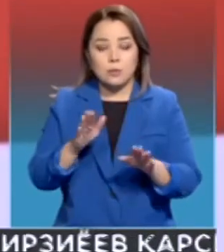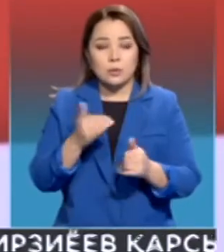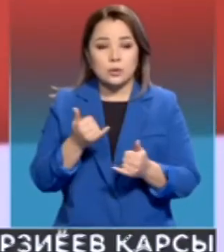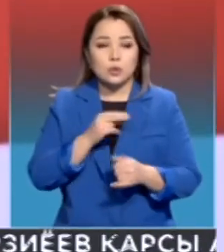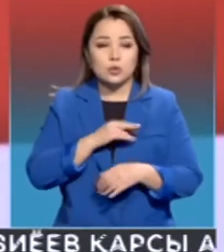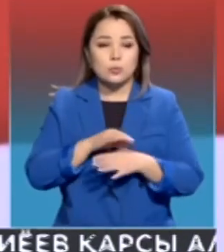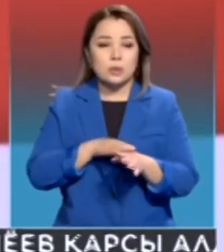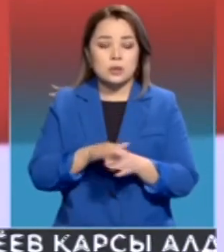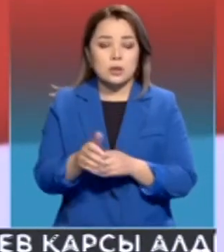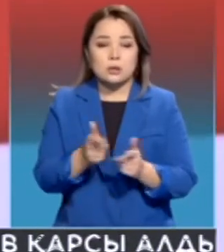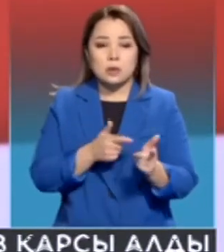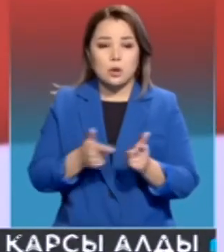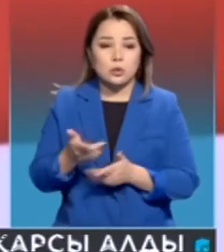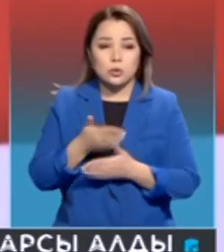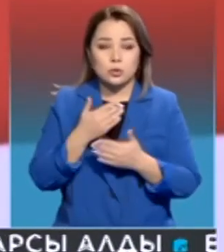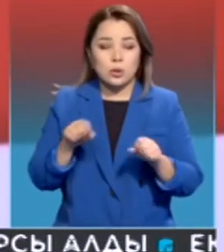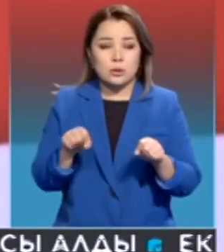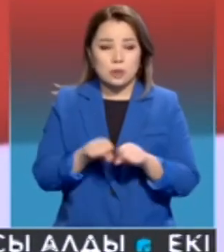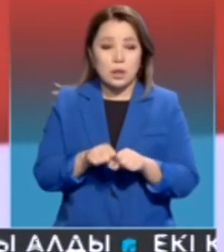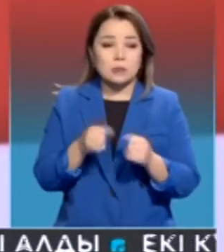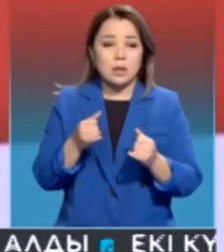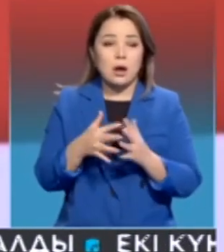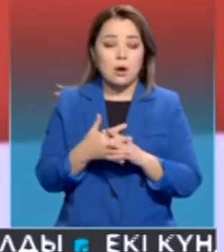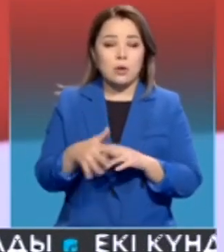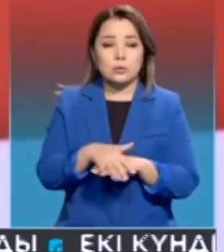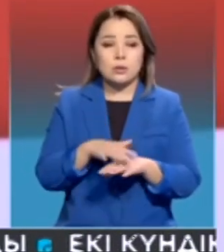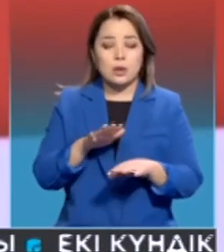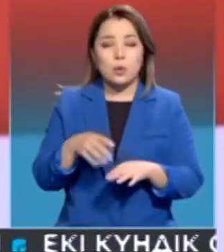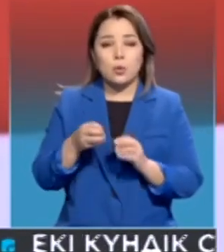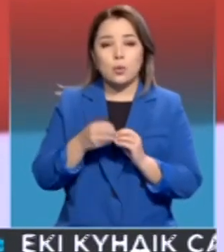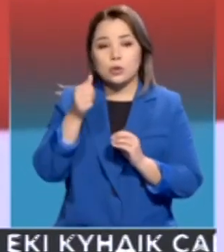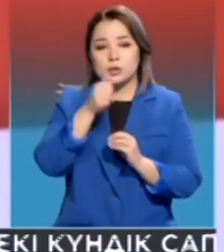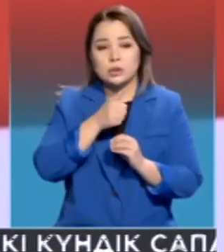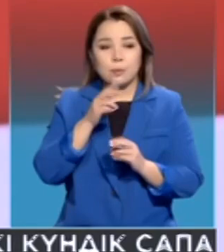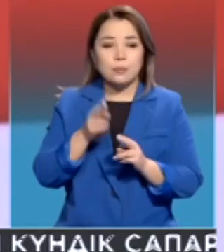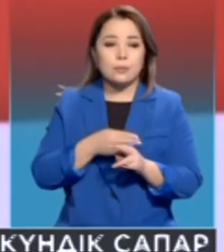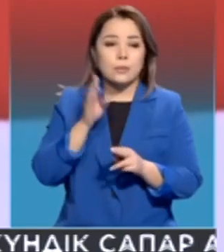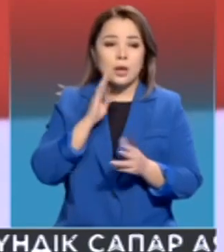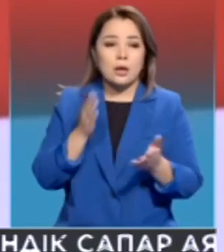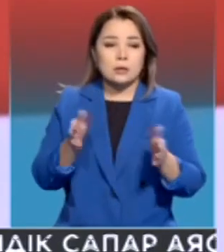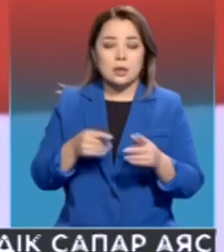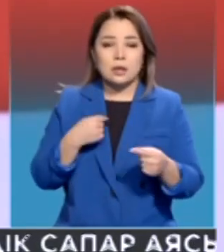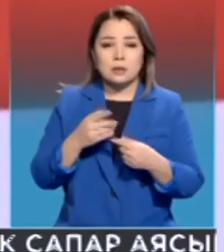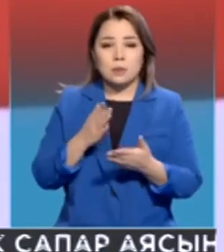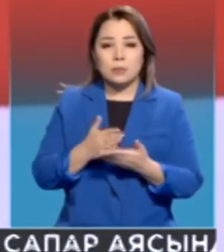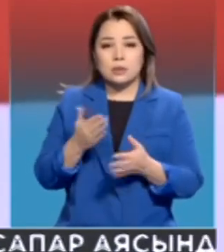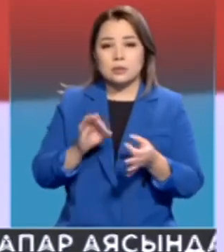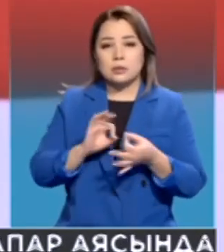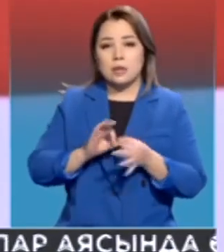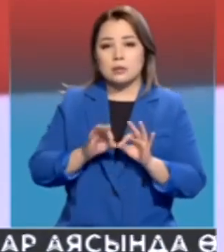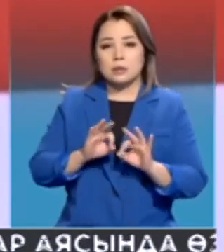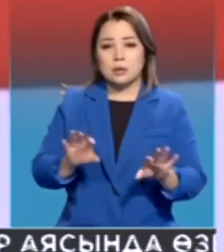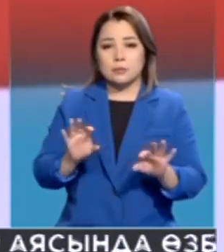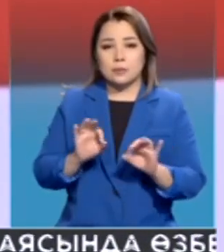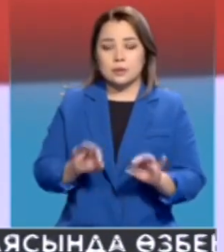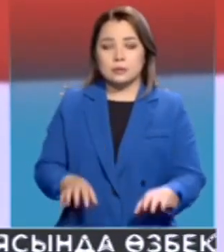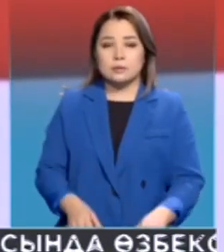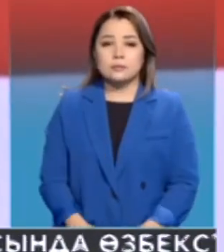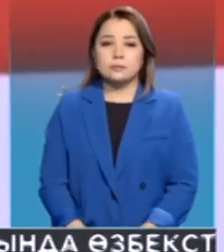барлау жұмыстары жүргізілмеген. Кесірінен ауыл халқы ондаған жылдар бойы ауыз суға жармай келеді. Тілшіміз Айнұр Ақпаева